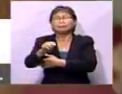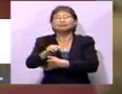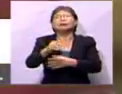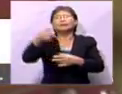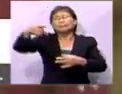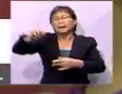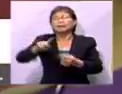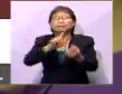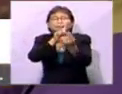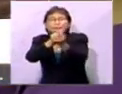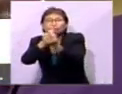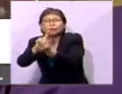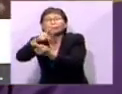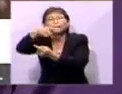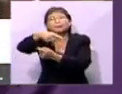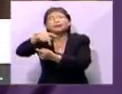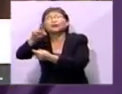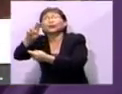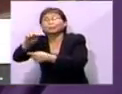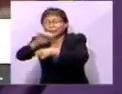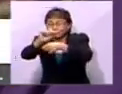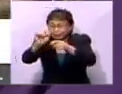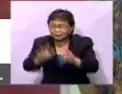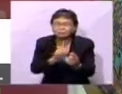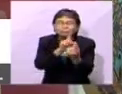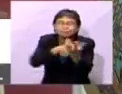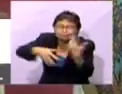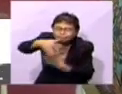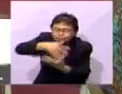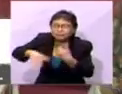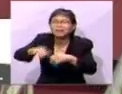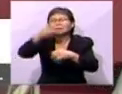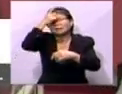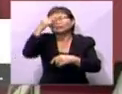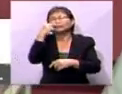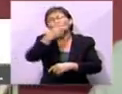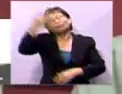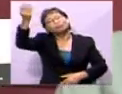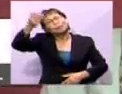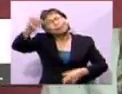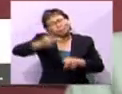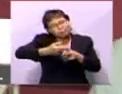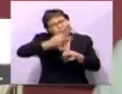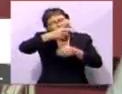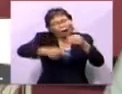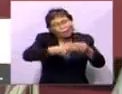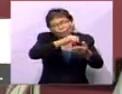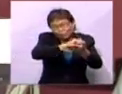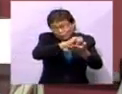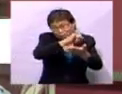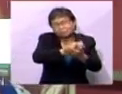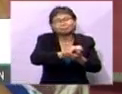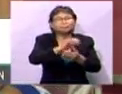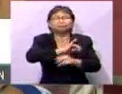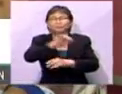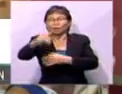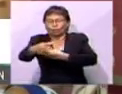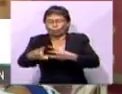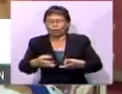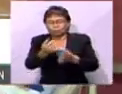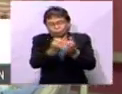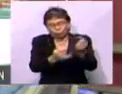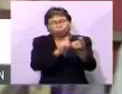kakitangan PPUKM. Selain beramah mesra, Datuk Seri Najib turut diberi taklimat ringkas. Beliau kemudiannya kewat bersalin